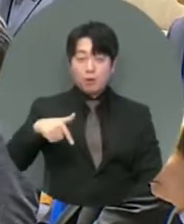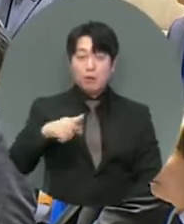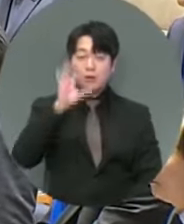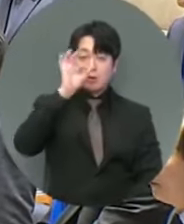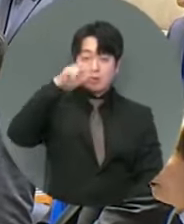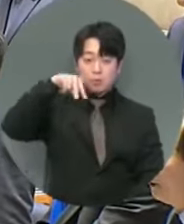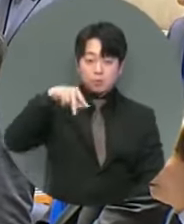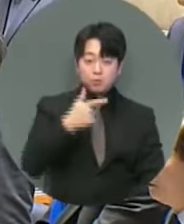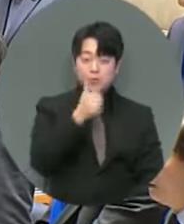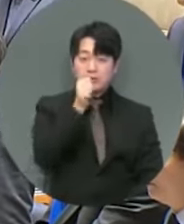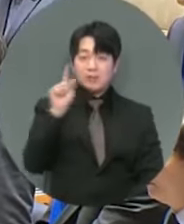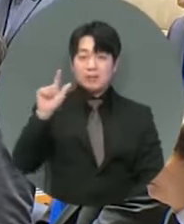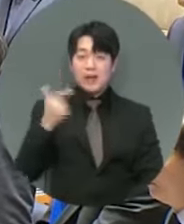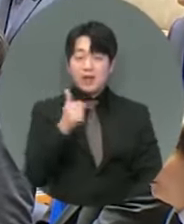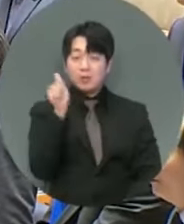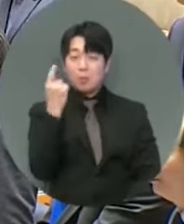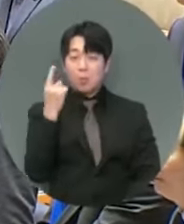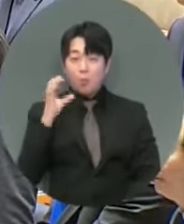윤한홍 의원,